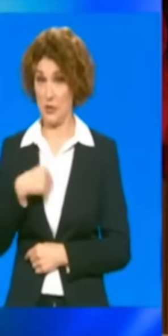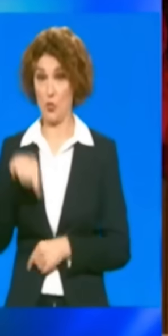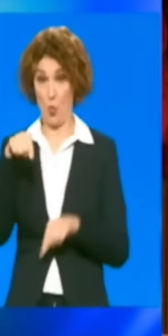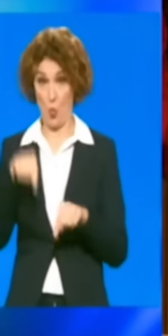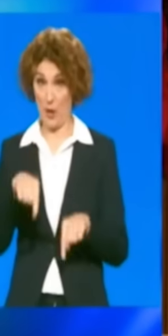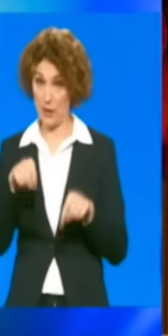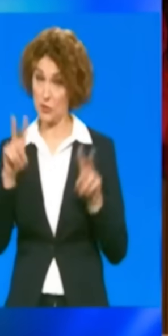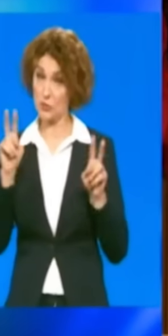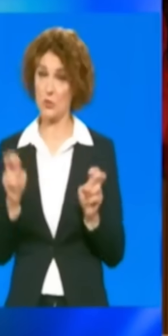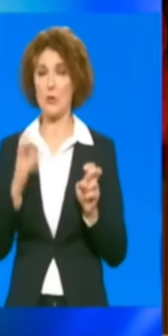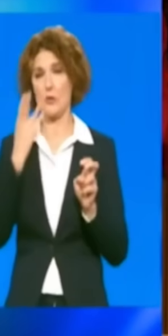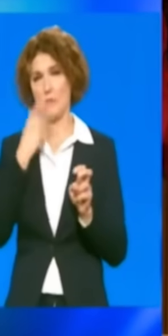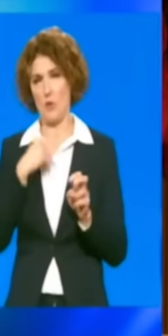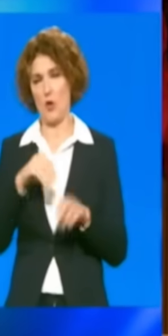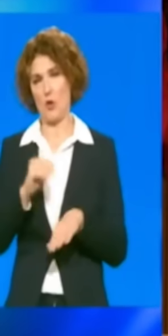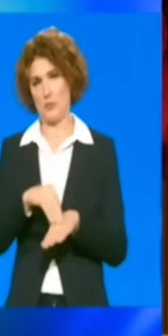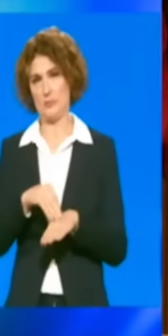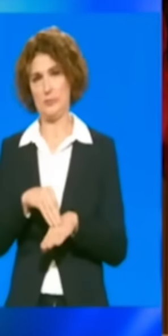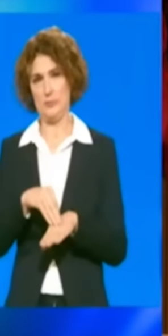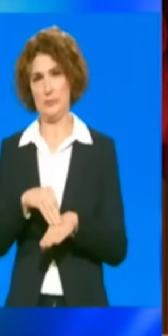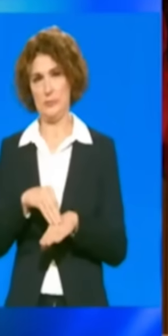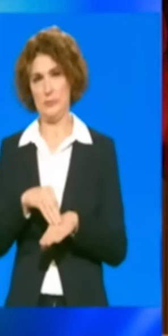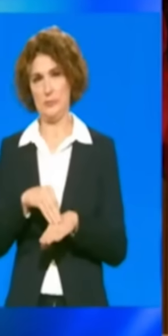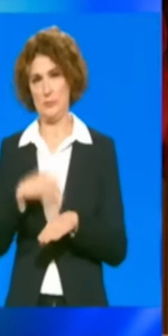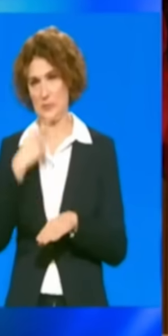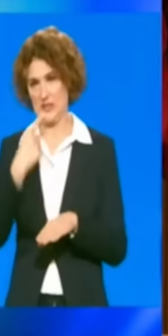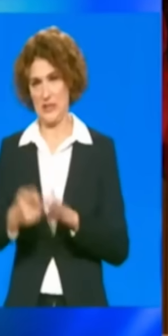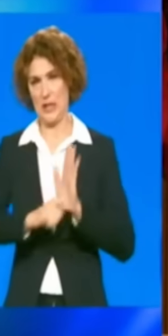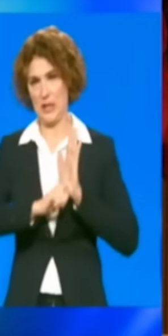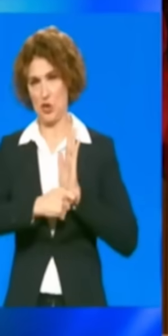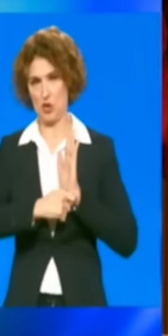essere come lei vede rigida